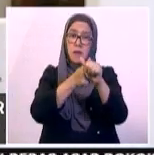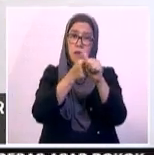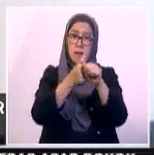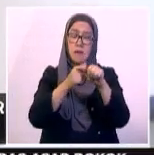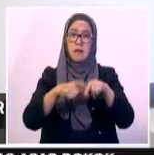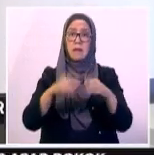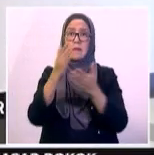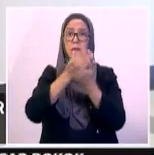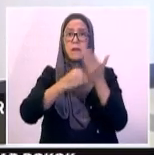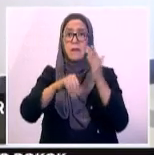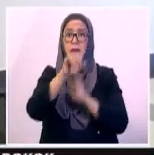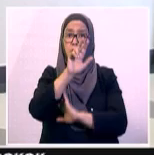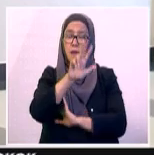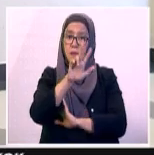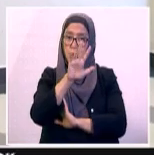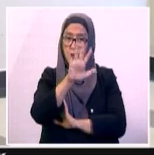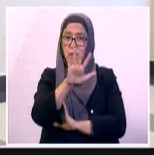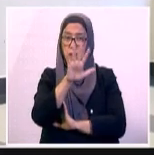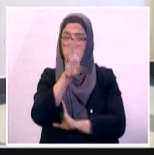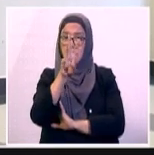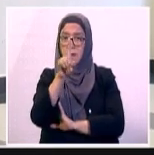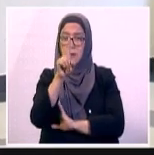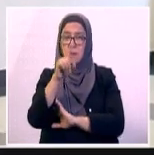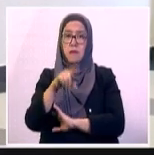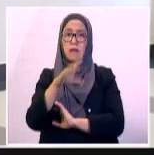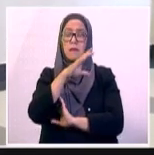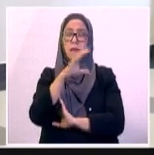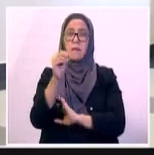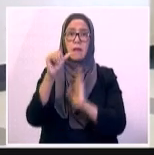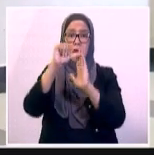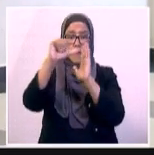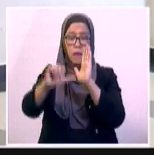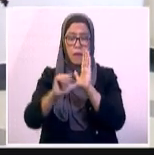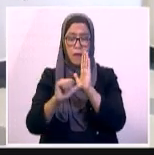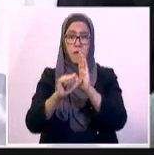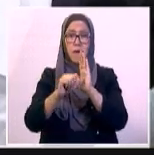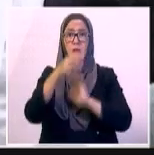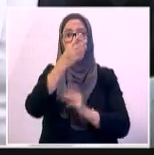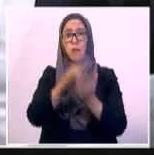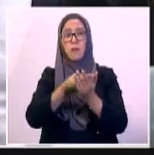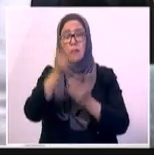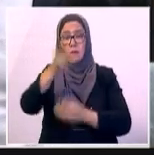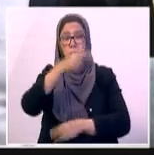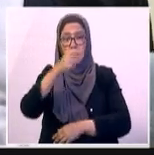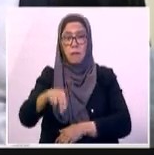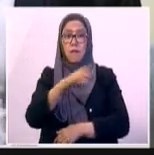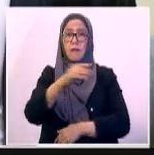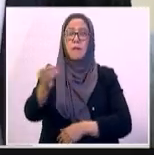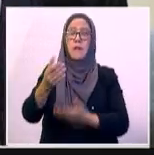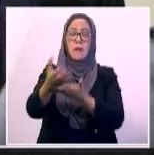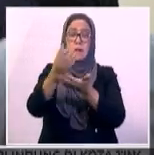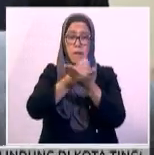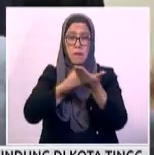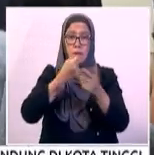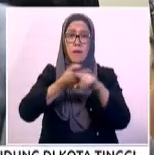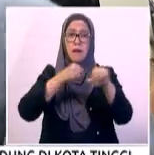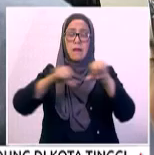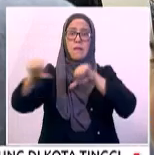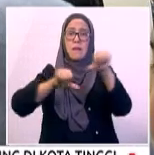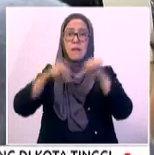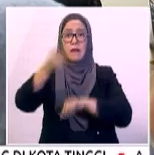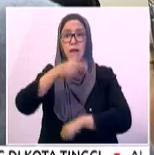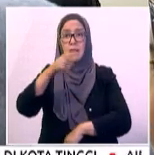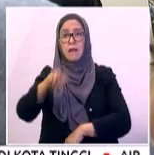Akta Pencegahan Pengubahan Wang Haram, Pencegahan Pembiayaan Keganasan dan Hasil Daripada Aktiviti Haram 2001.